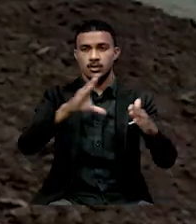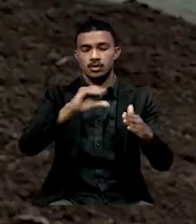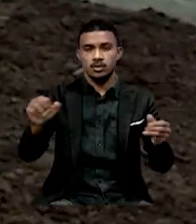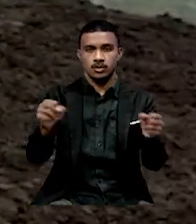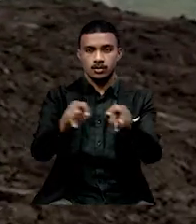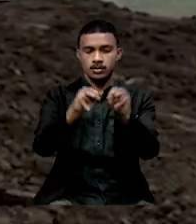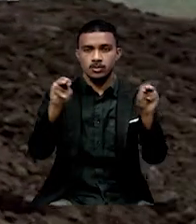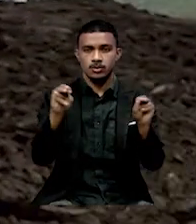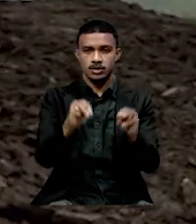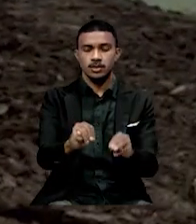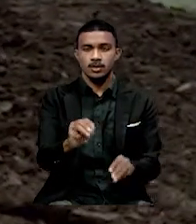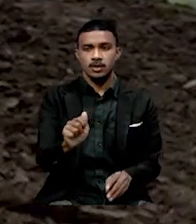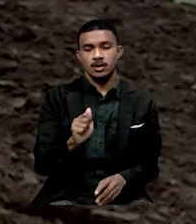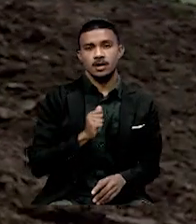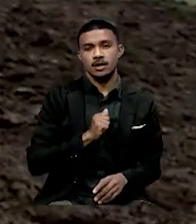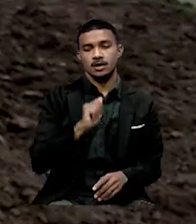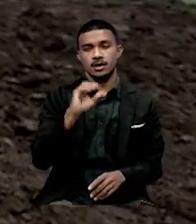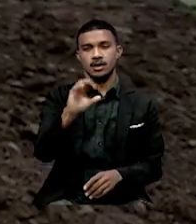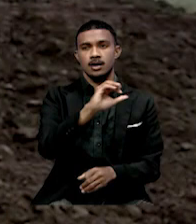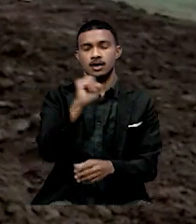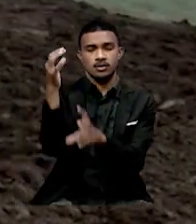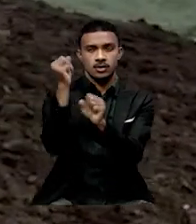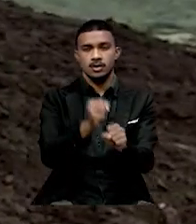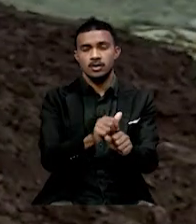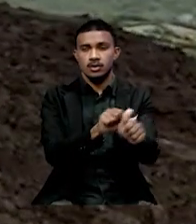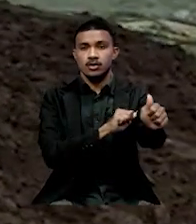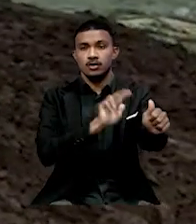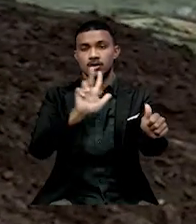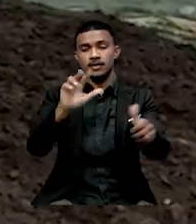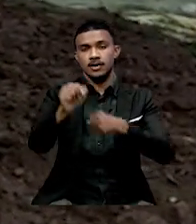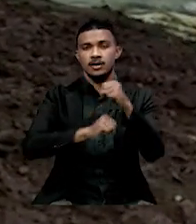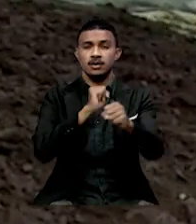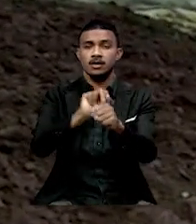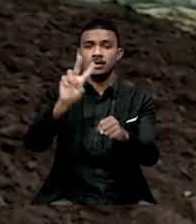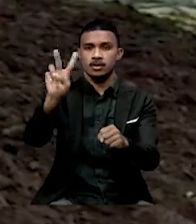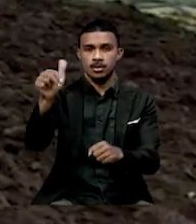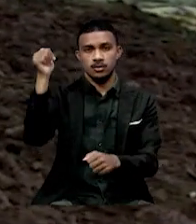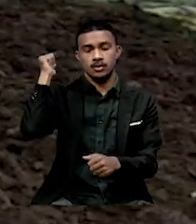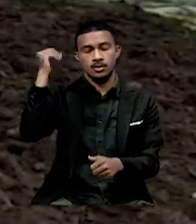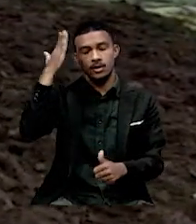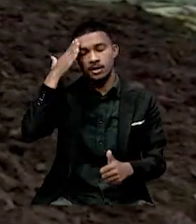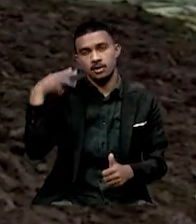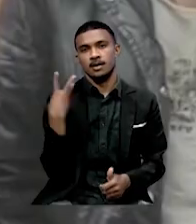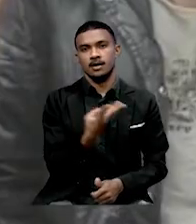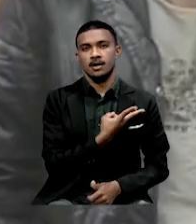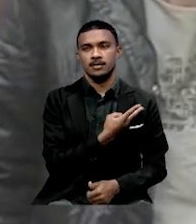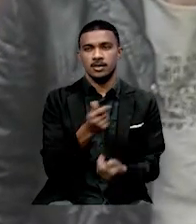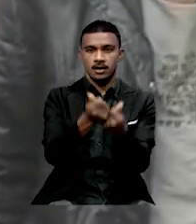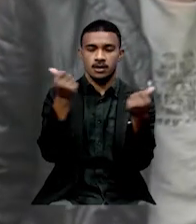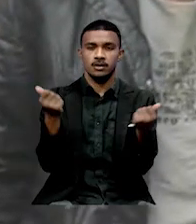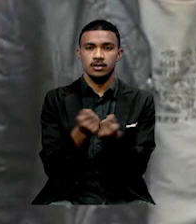bisi ke estrada ho distansia kilometro tolu. Iya tinan rua le bakotuk inisiatif ami ale